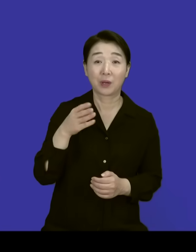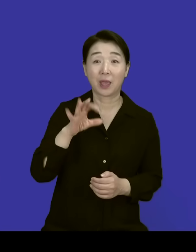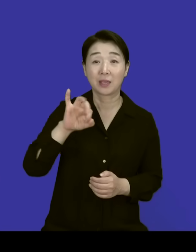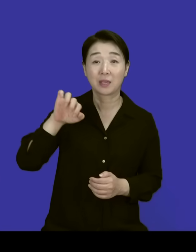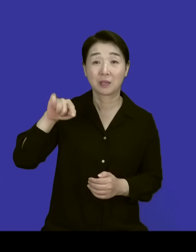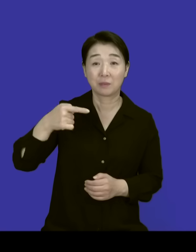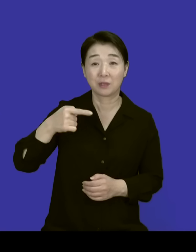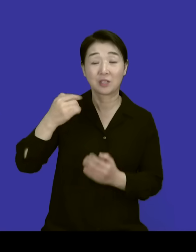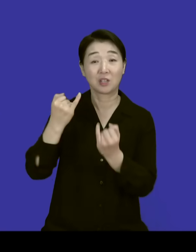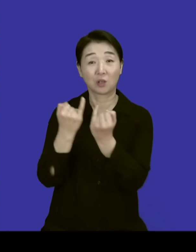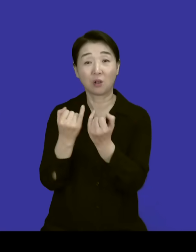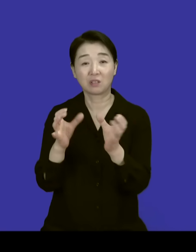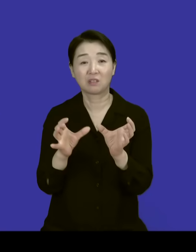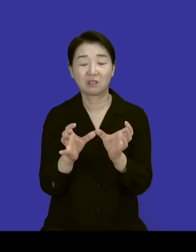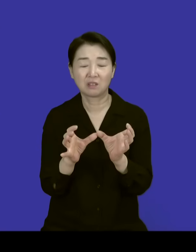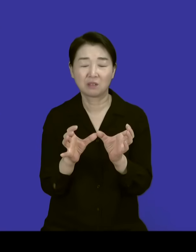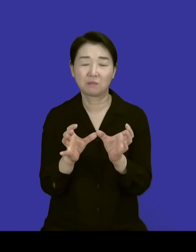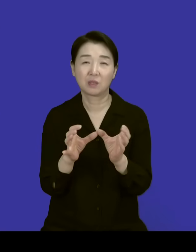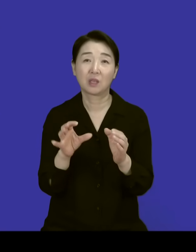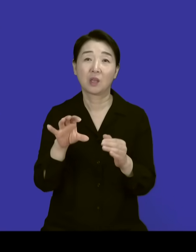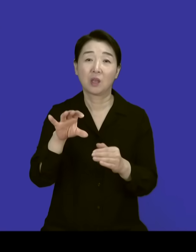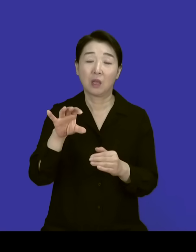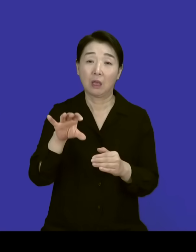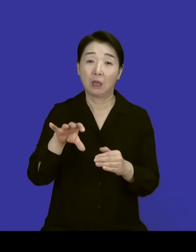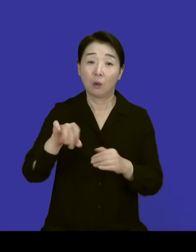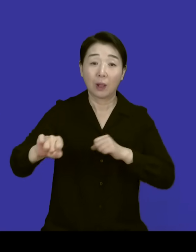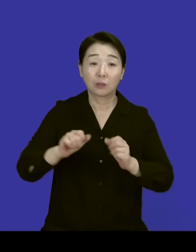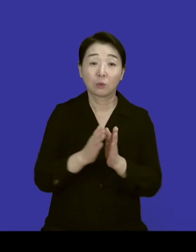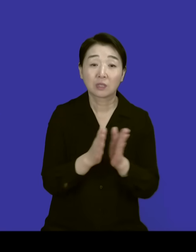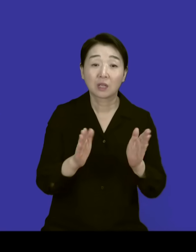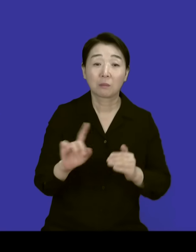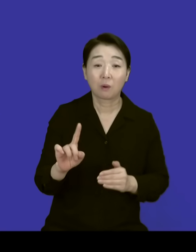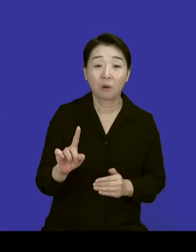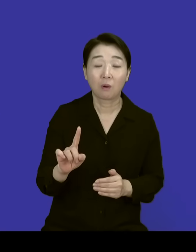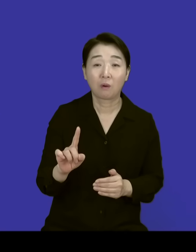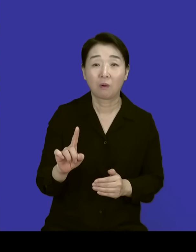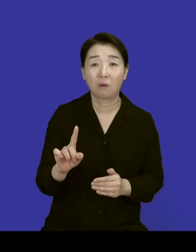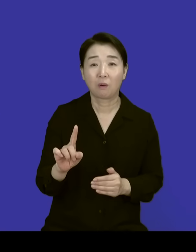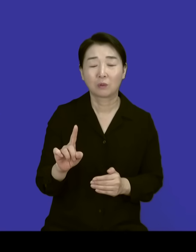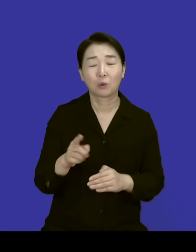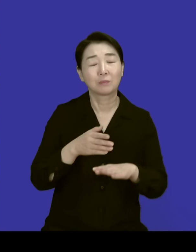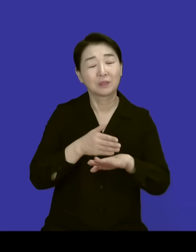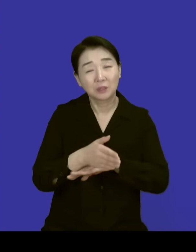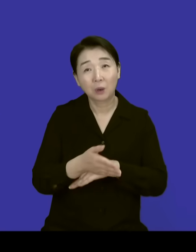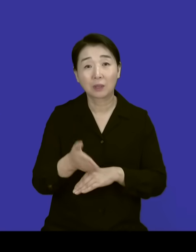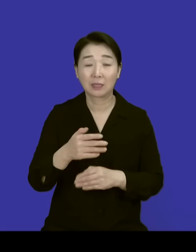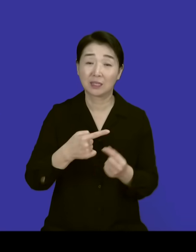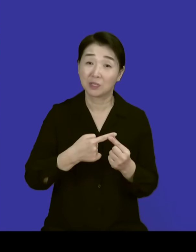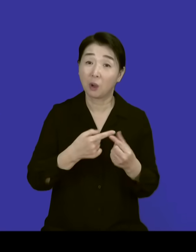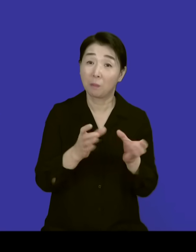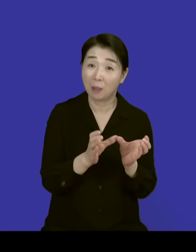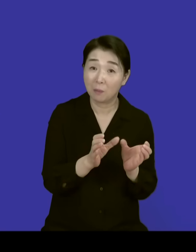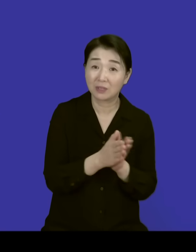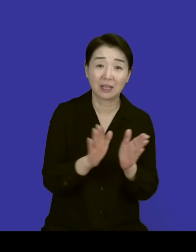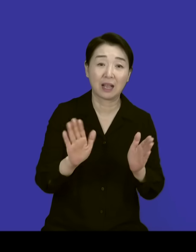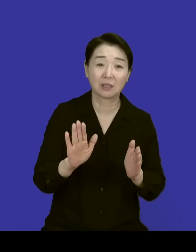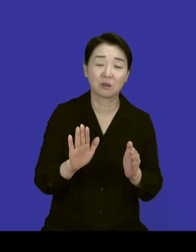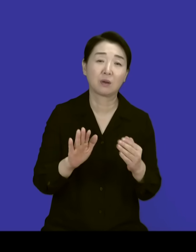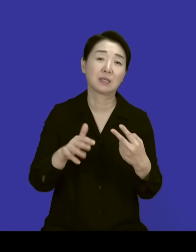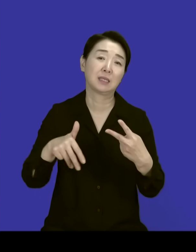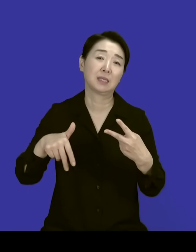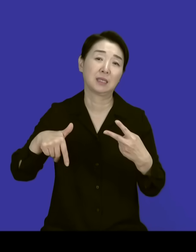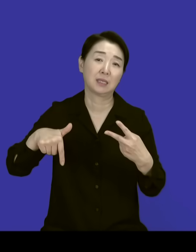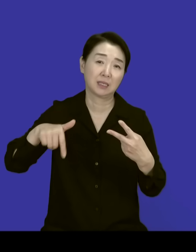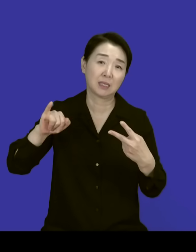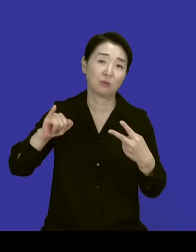돼서. 그렇죠. 예. 심지어 이 친구들은 2기예요. 예? 아, 이기야. 아, 이기예요? 첫 멤버가 아니었다 롤링. 네. 예. 2기였어요. 그러니까